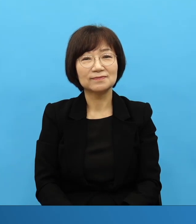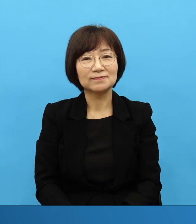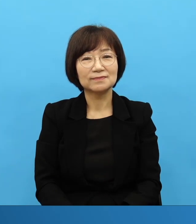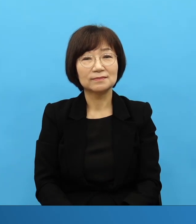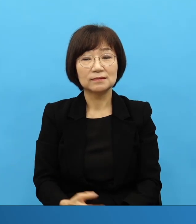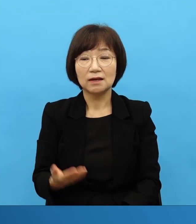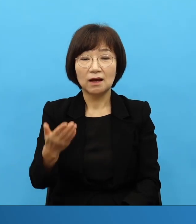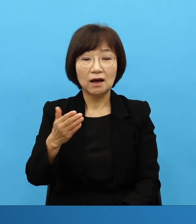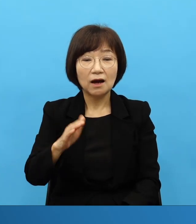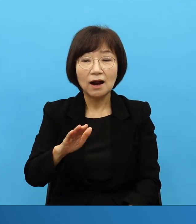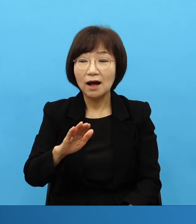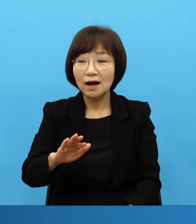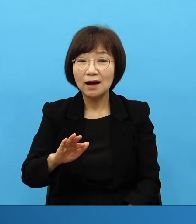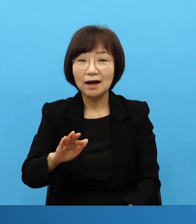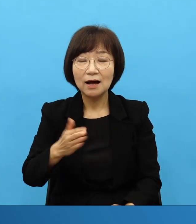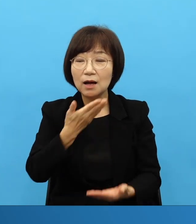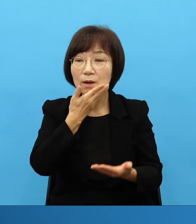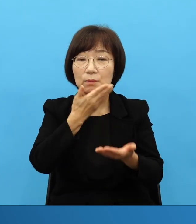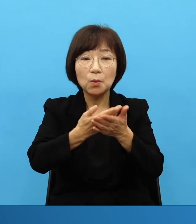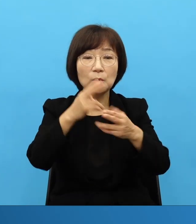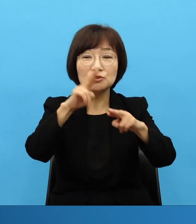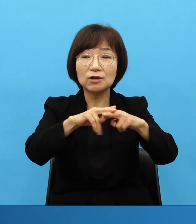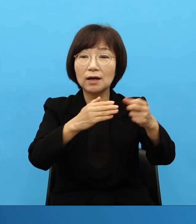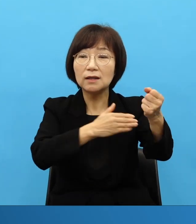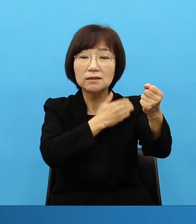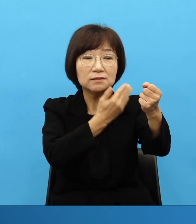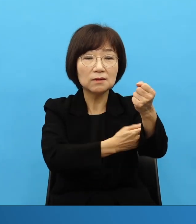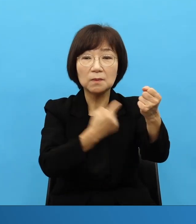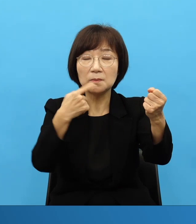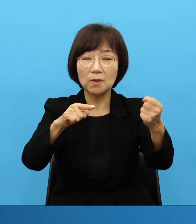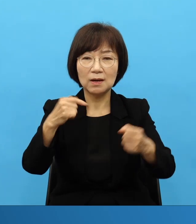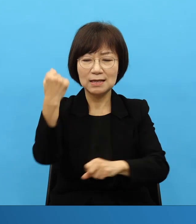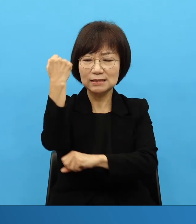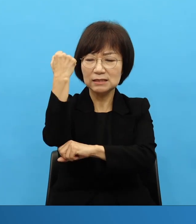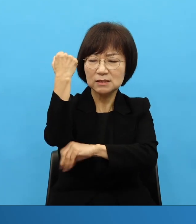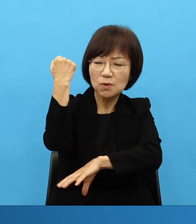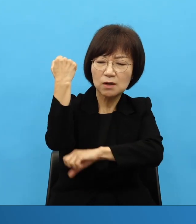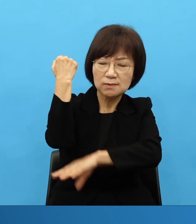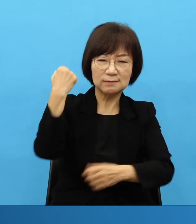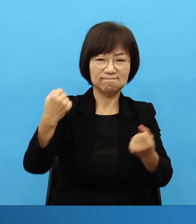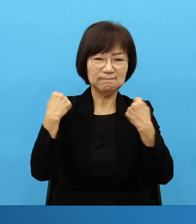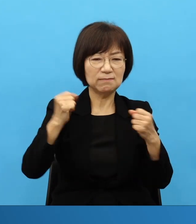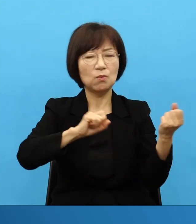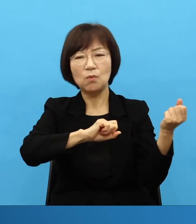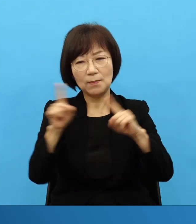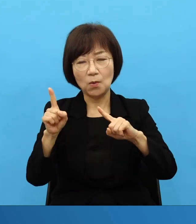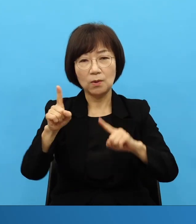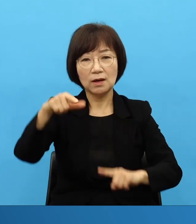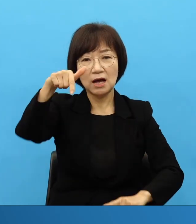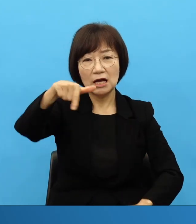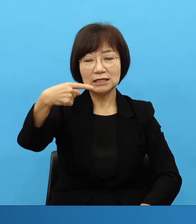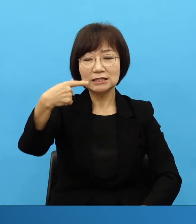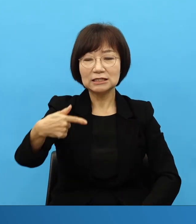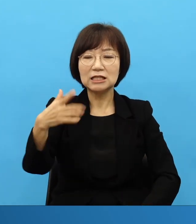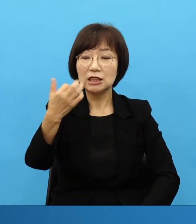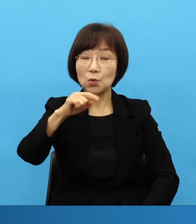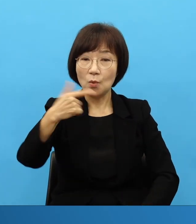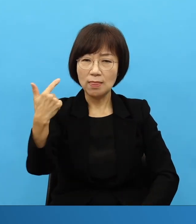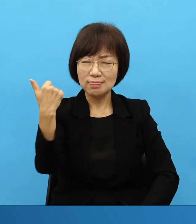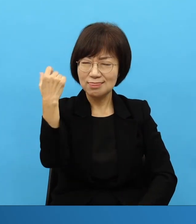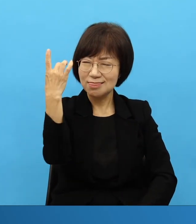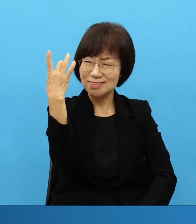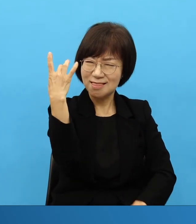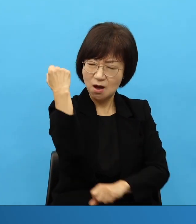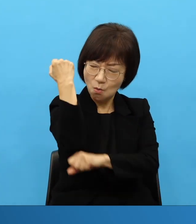보좌의 능력은 뭐냐? 근원적인 힘을 회복해서 가는 거예요. But what is prayer? What is the power of the throne? It is to heal. What